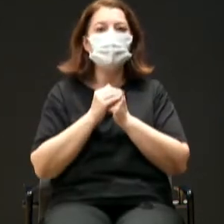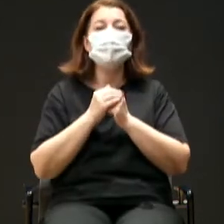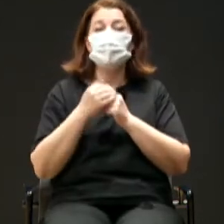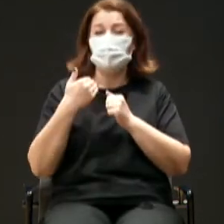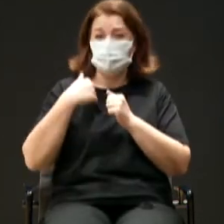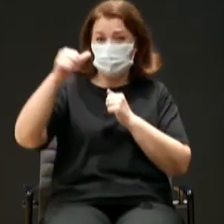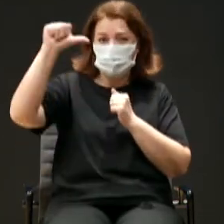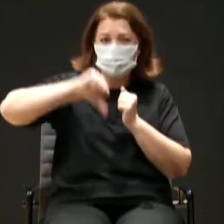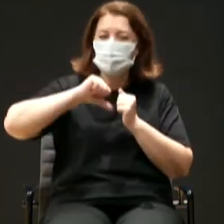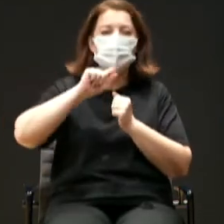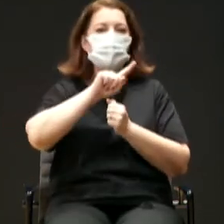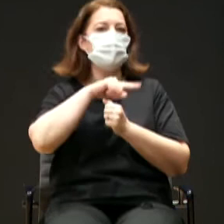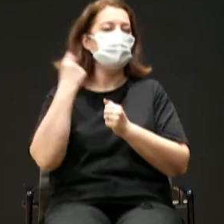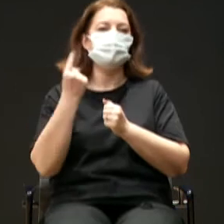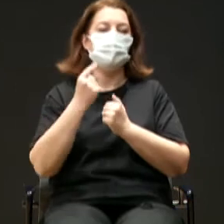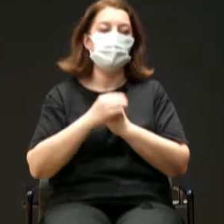yenemeyeceksiniz.